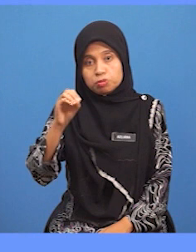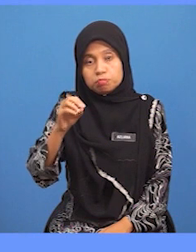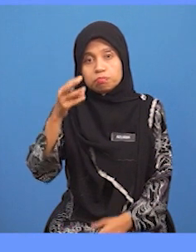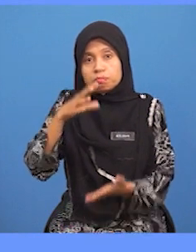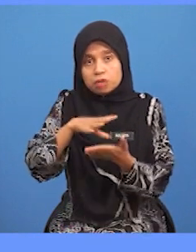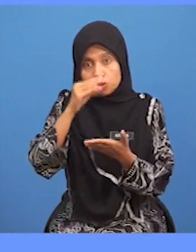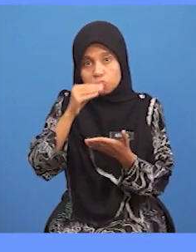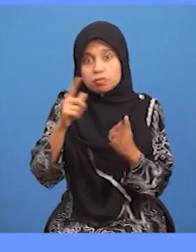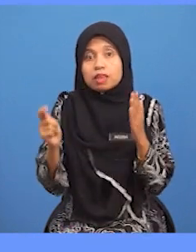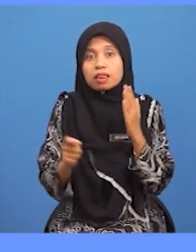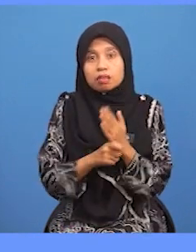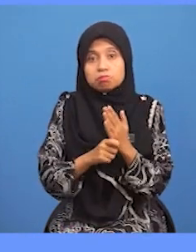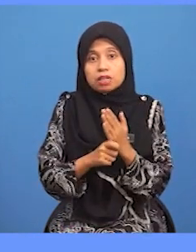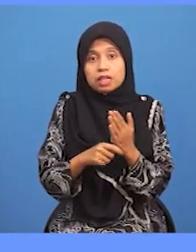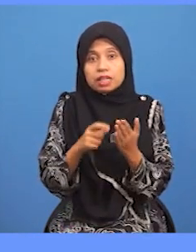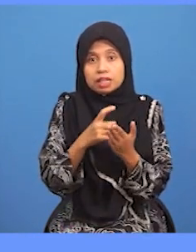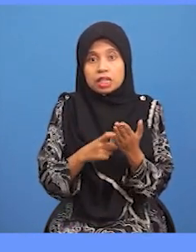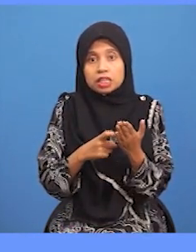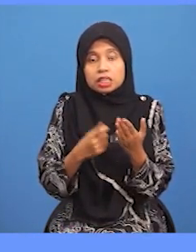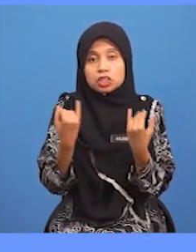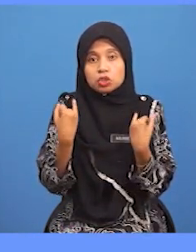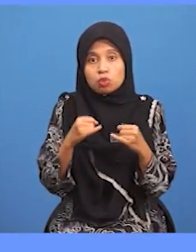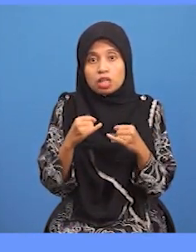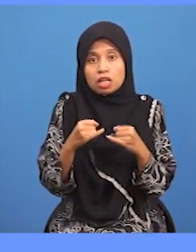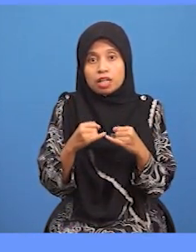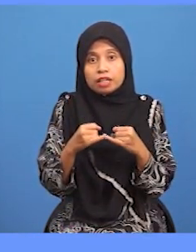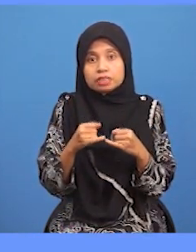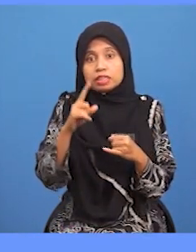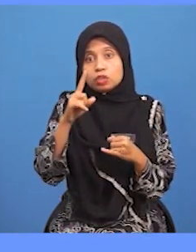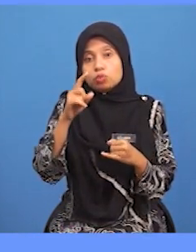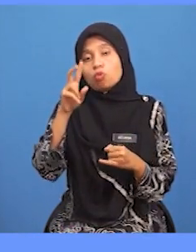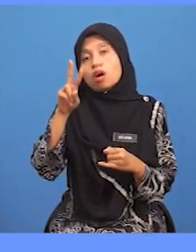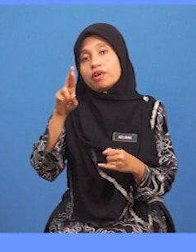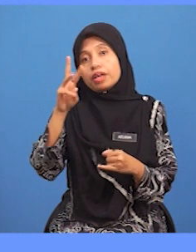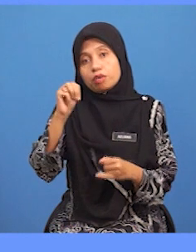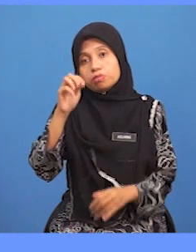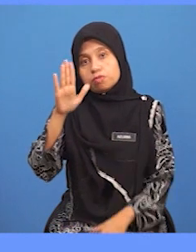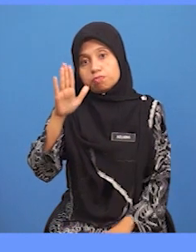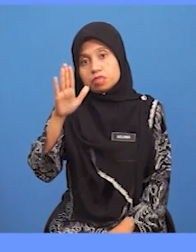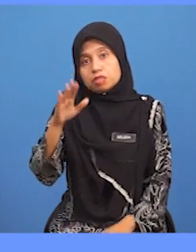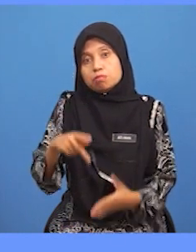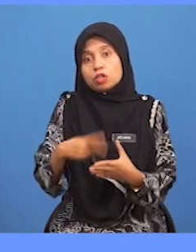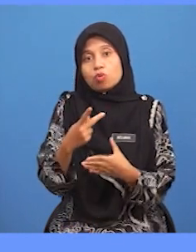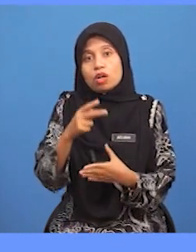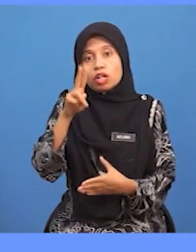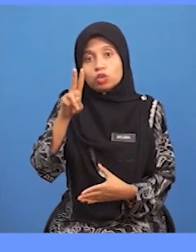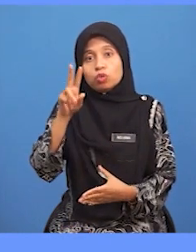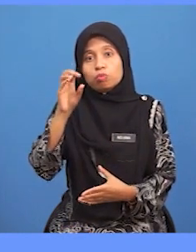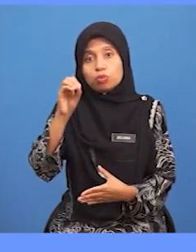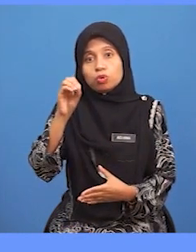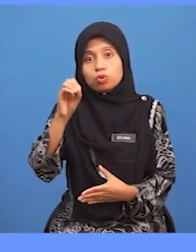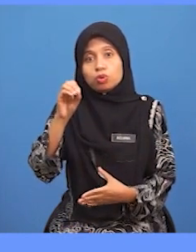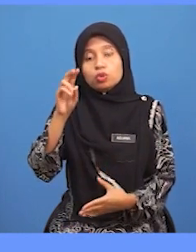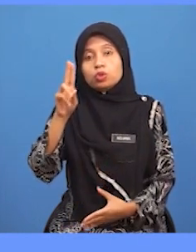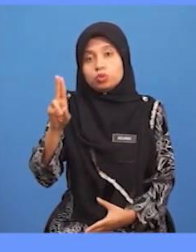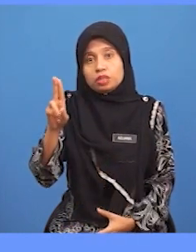Maklumat tambahan, harga jualan seunit RM5 dan jumlah pengeluaran 20,000 unit.